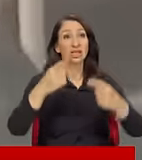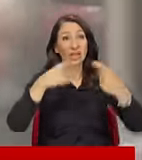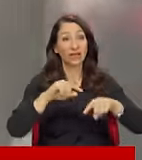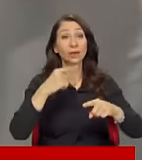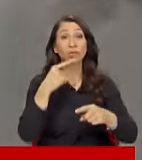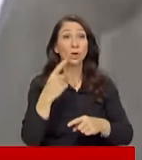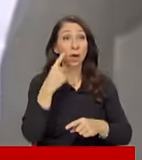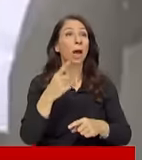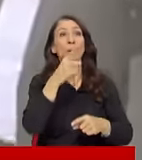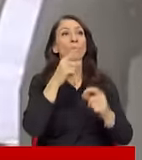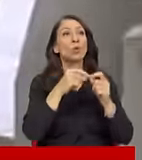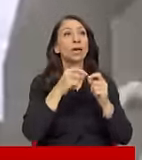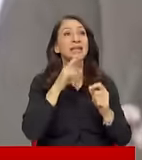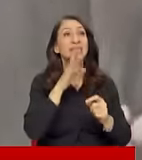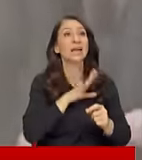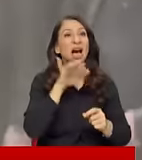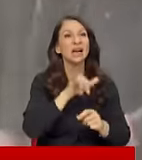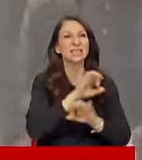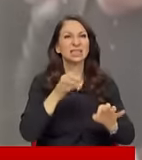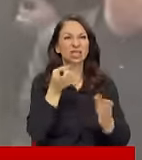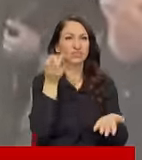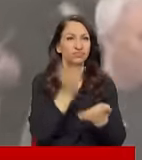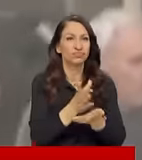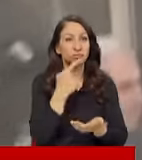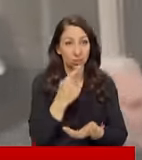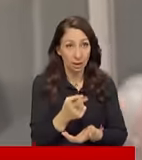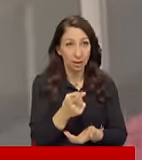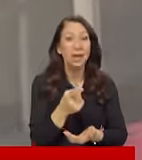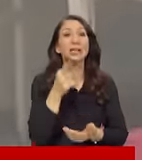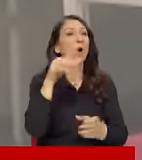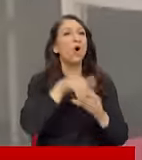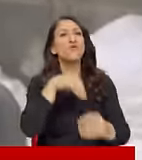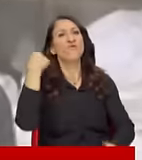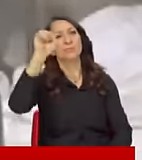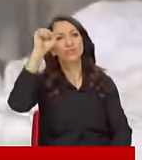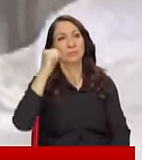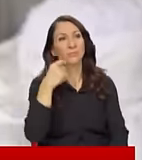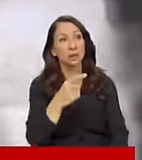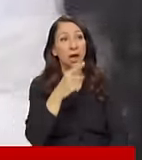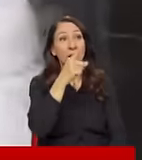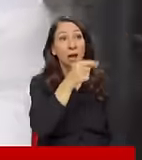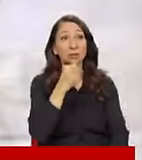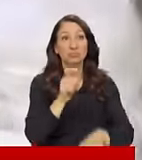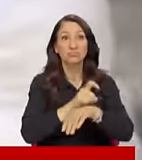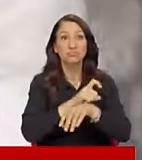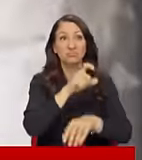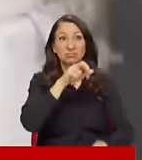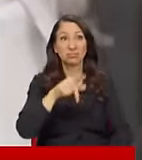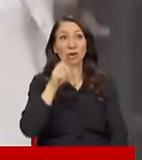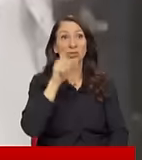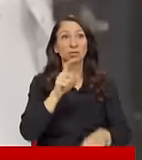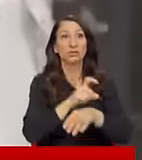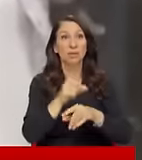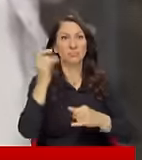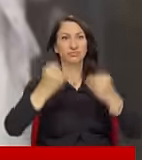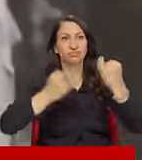Çevredekilerin iddiasına göre Büyükkaya kızının haksız yere işten çıkarıldığını söyledi. Size oy vermeyeceğim dedi. Aputkan sinirlendi. Önce hararetli